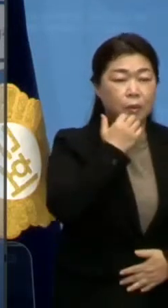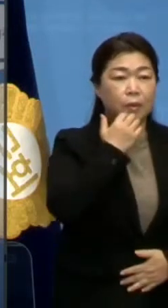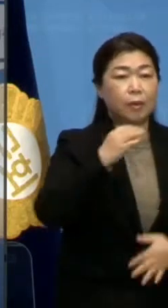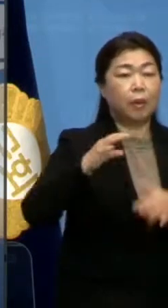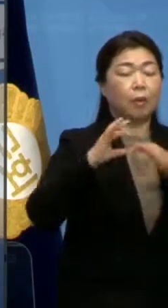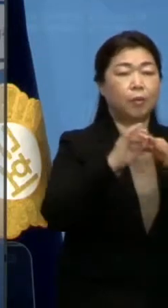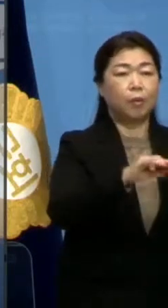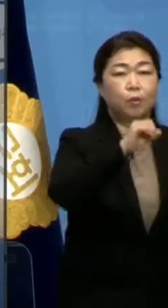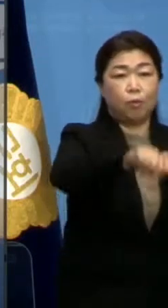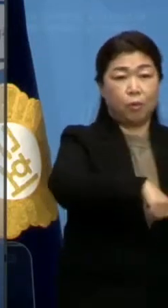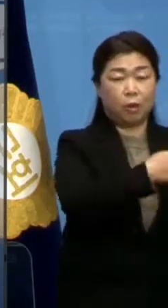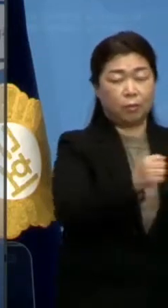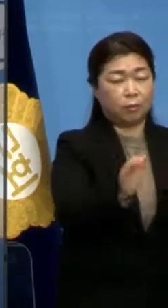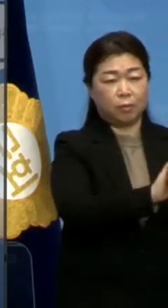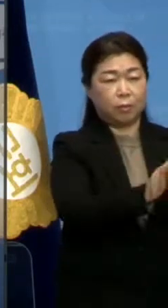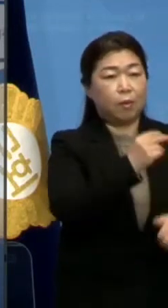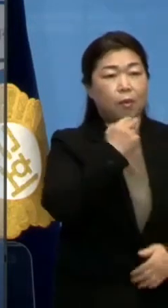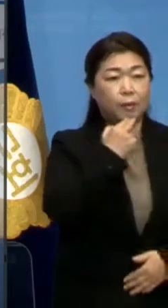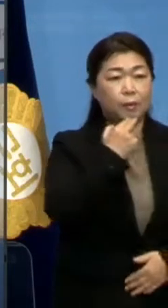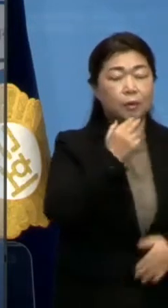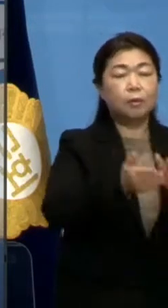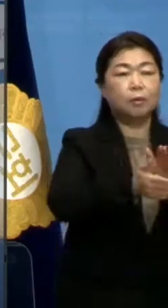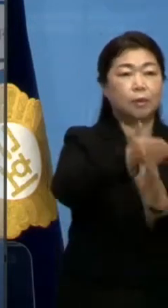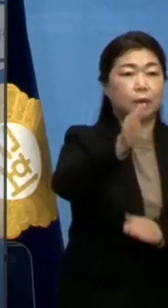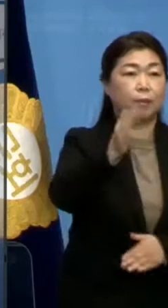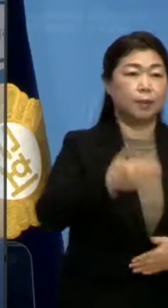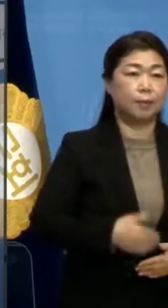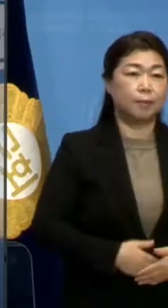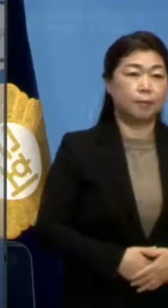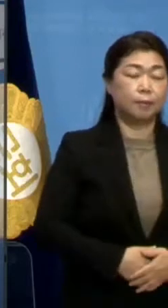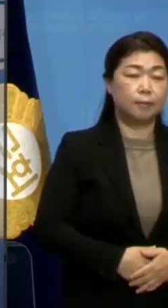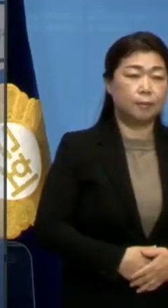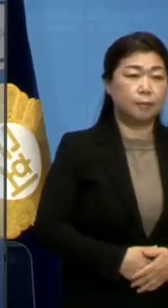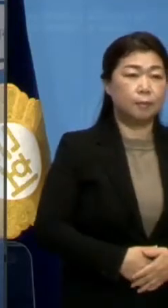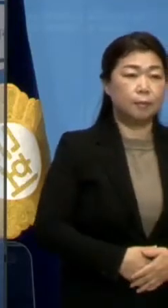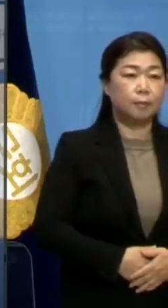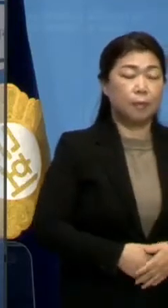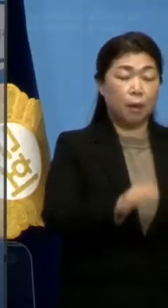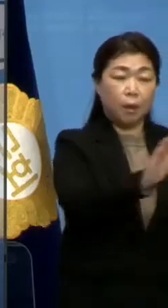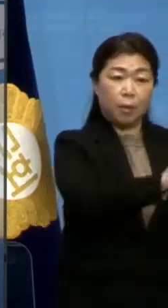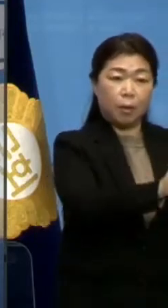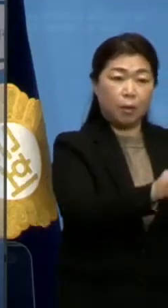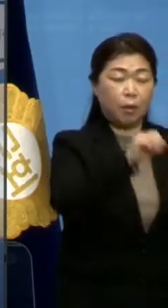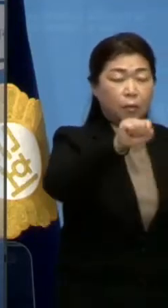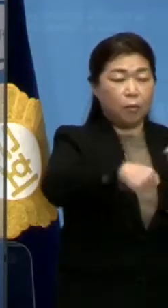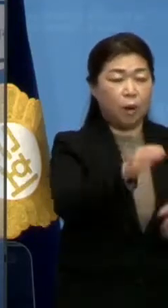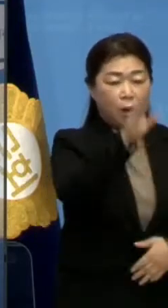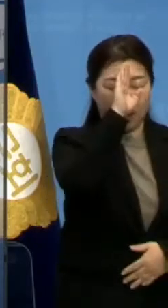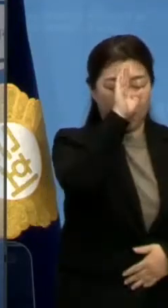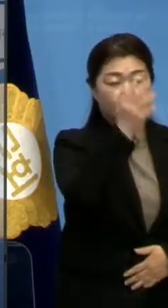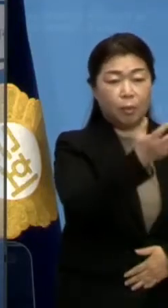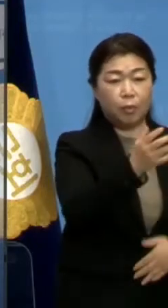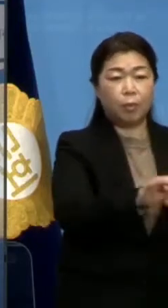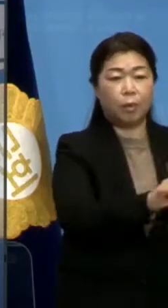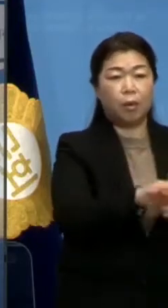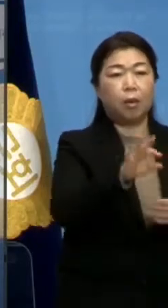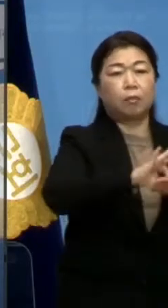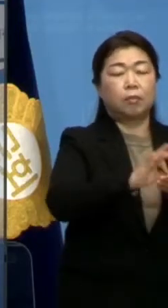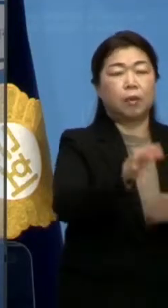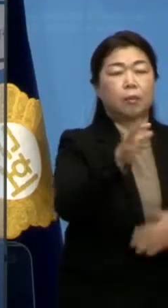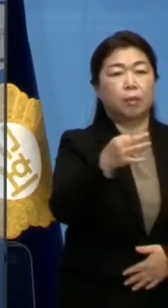동물들에게 불 친 불친절한 도시입니다 반려동물이 아프기라도 하면 진리 b 국정을 해야하고